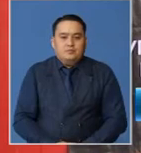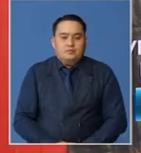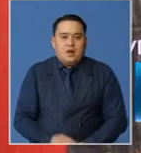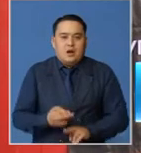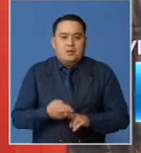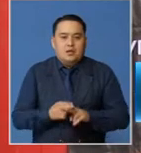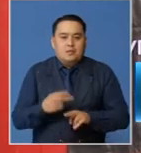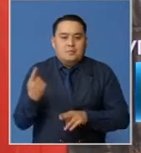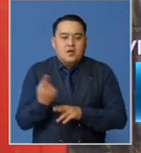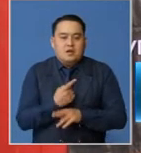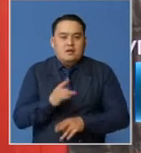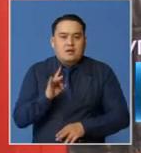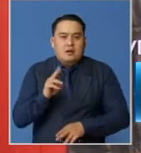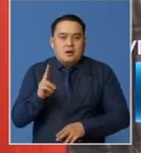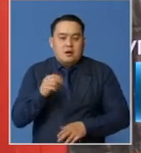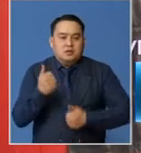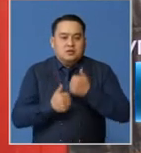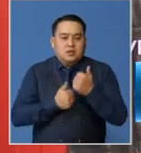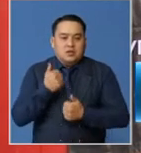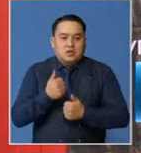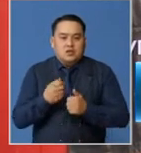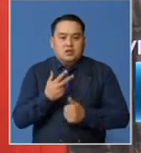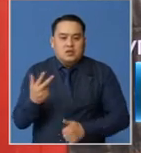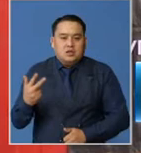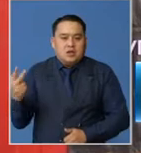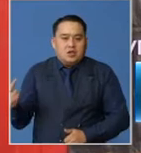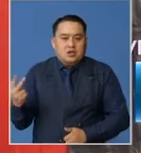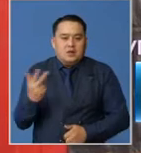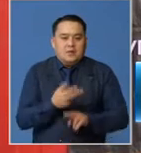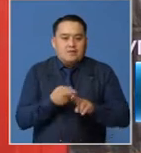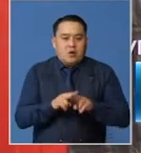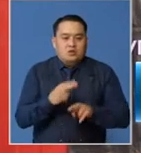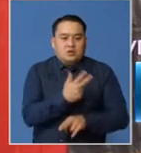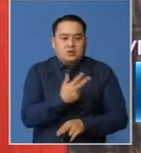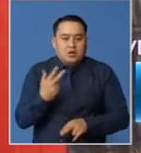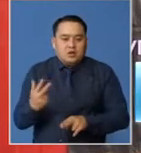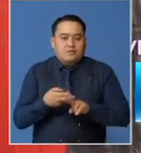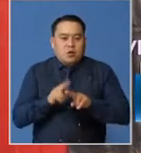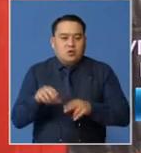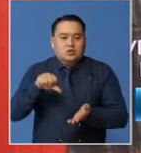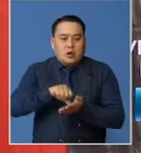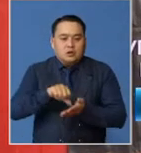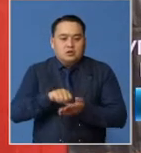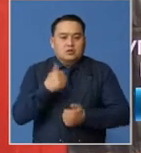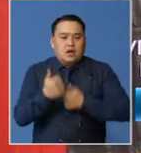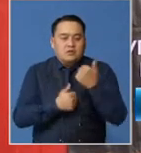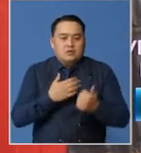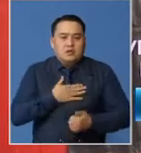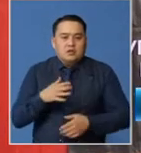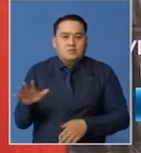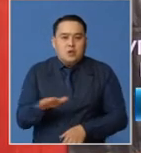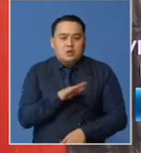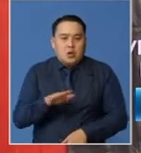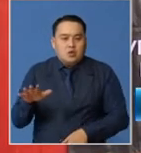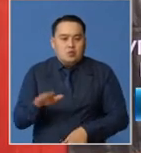Это первый республиканский чемпионат по стритболу 3x3. Мы очень рады, что нам досталась такая честь проводить эти старты. Наш баскетбол за